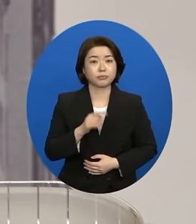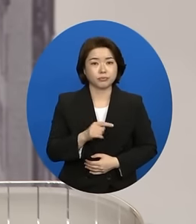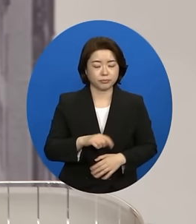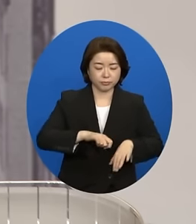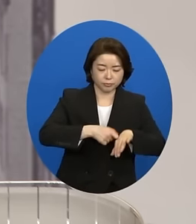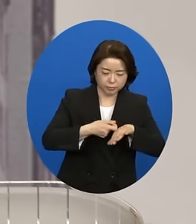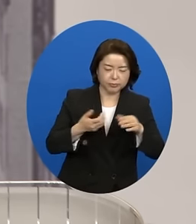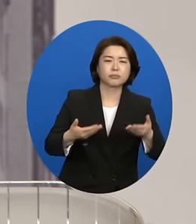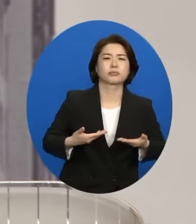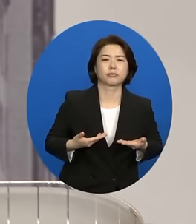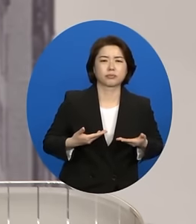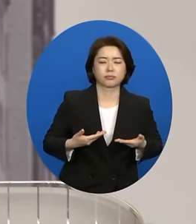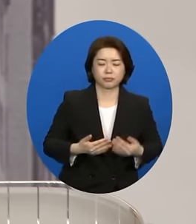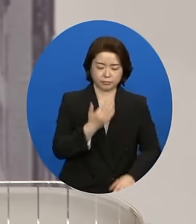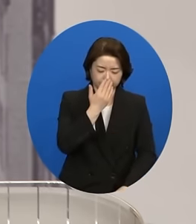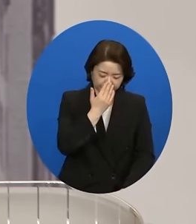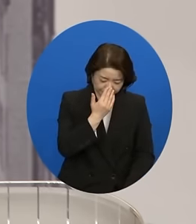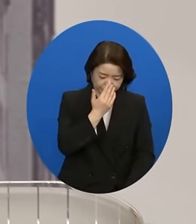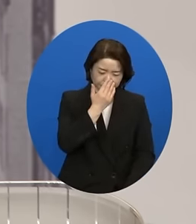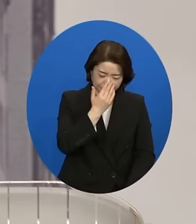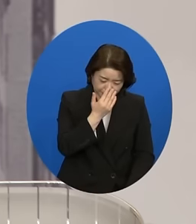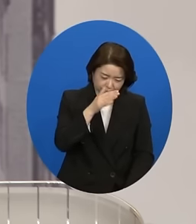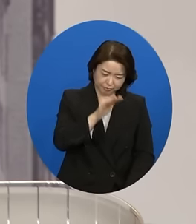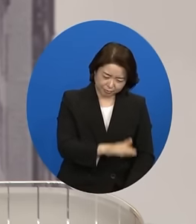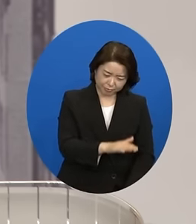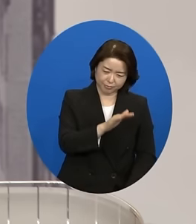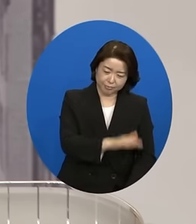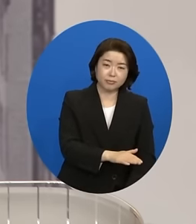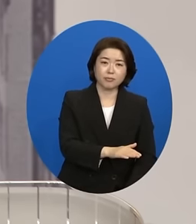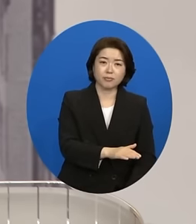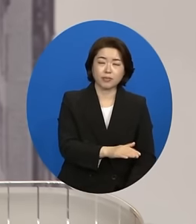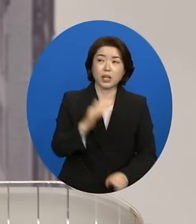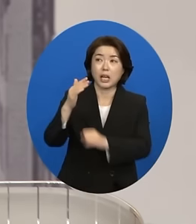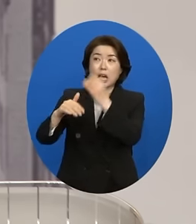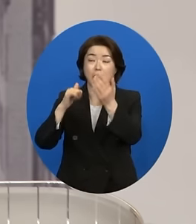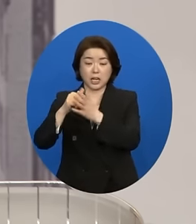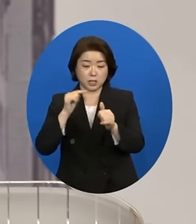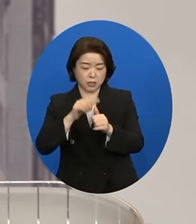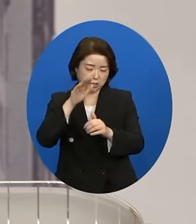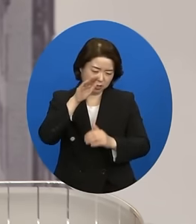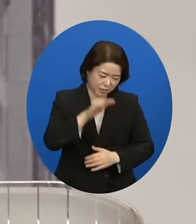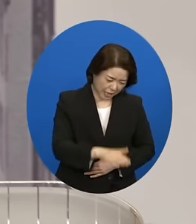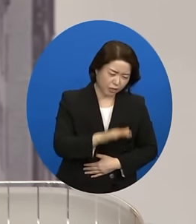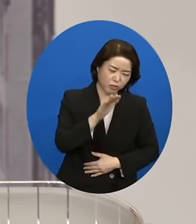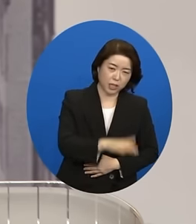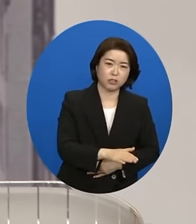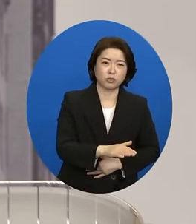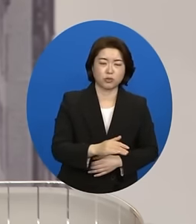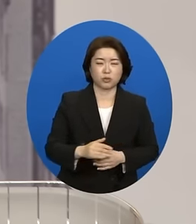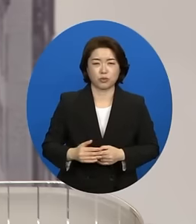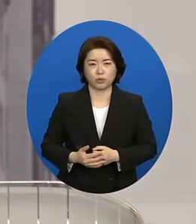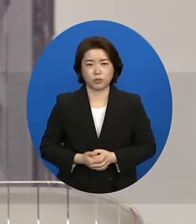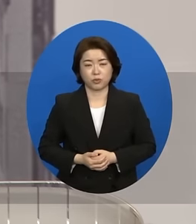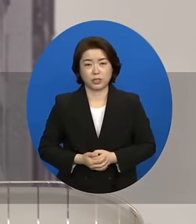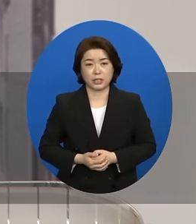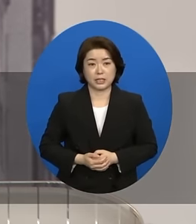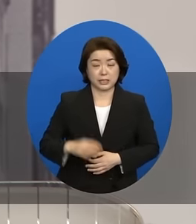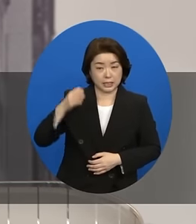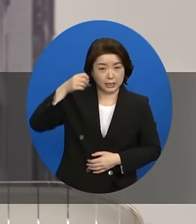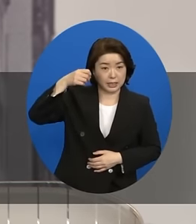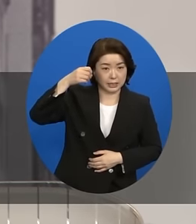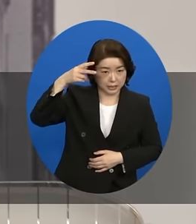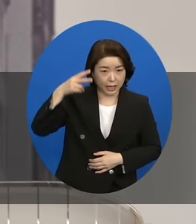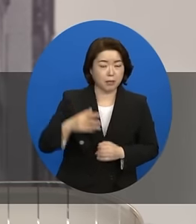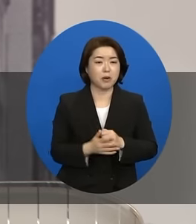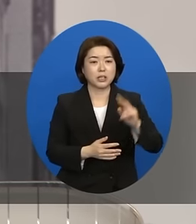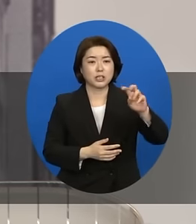징계를 받아서 낮아지고 낮아지고 하나님께서 그를 낮추십니다. 잠언 29장 23절 말씀 함께 읽어보겠습니다.